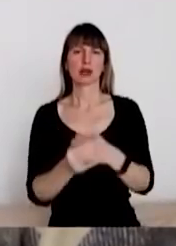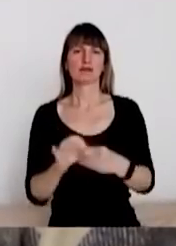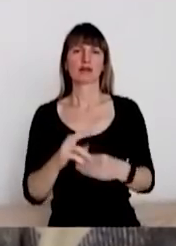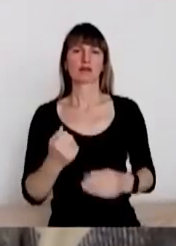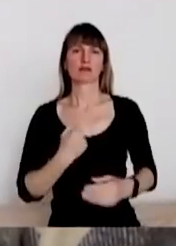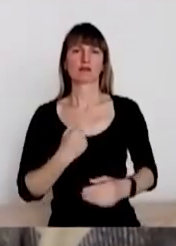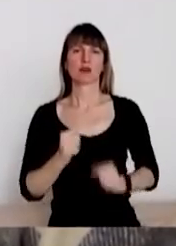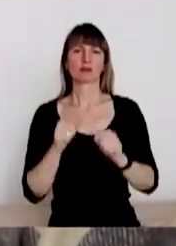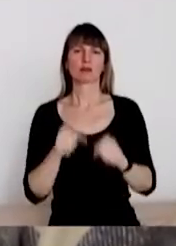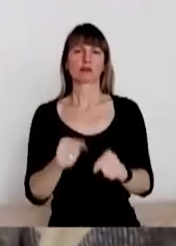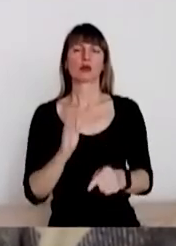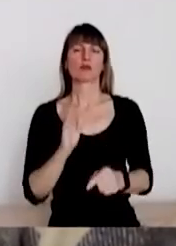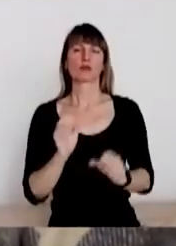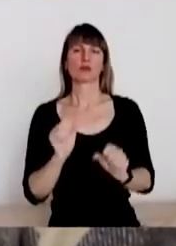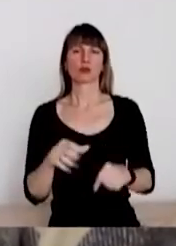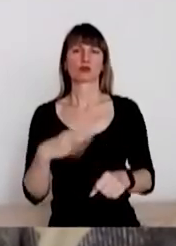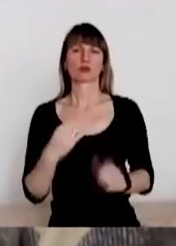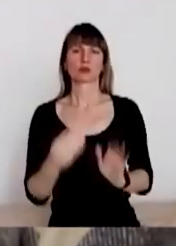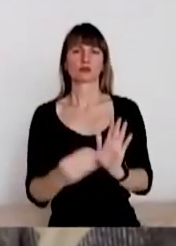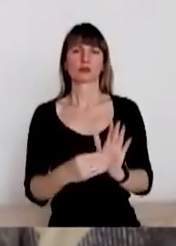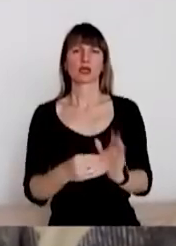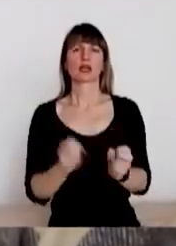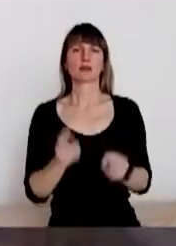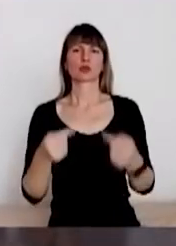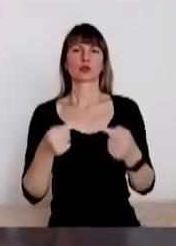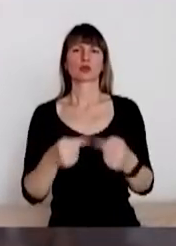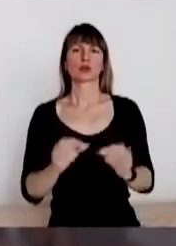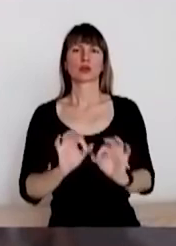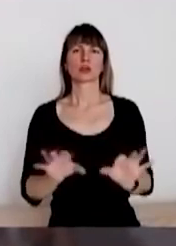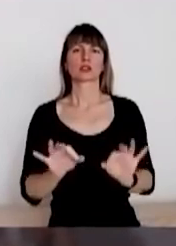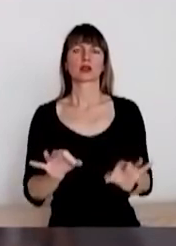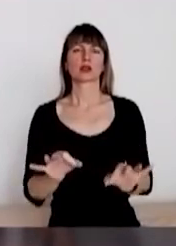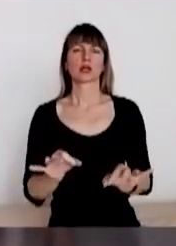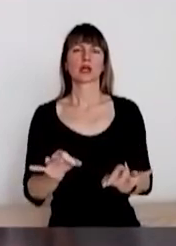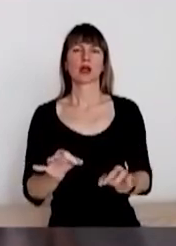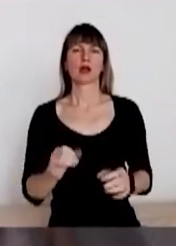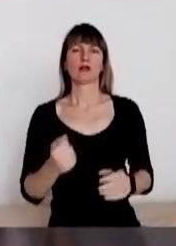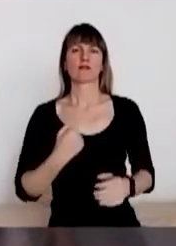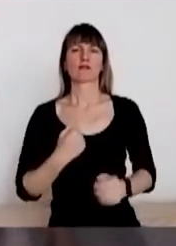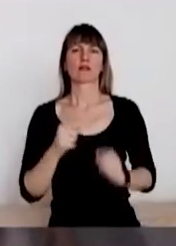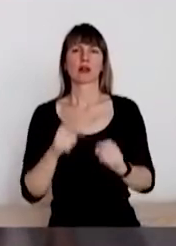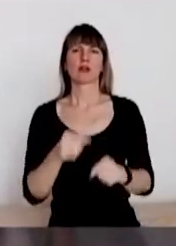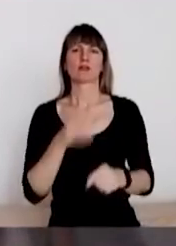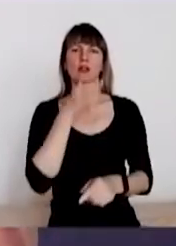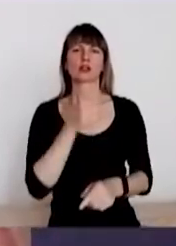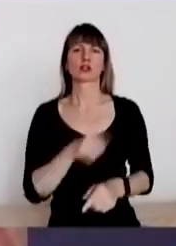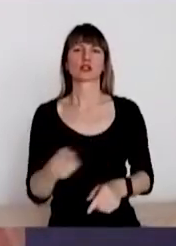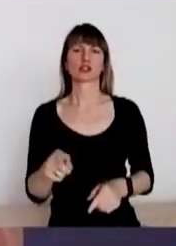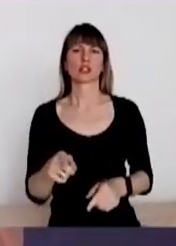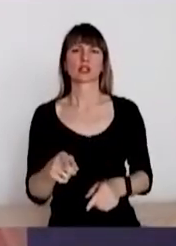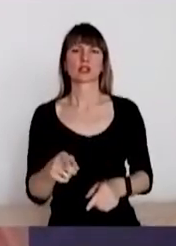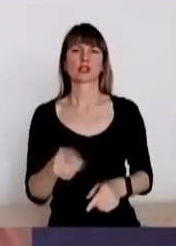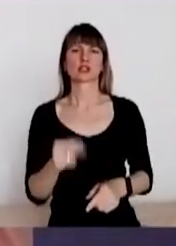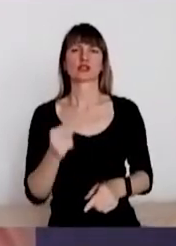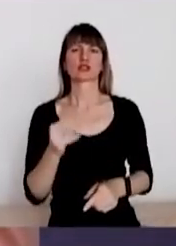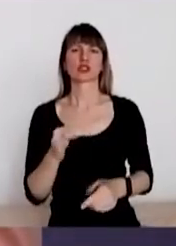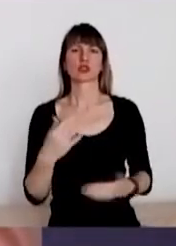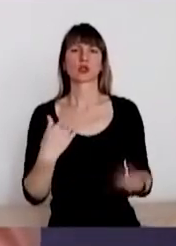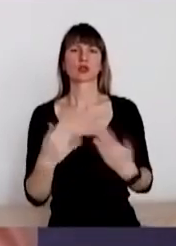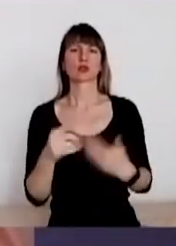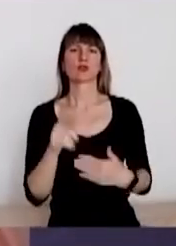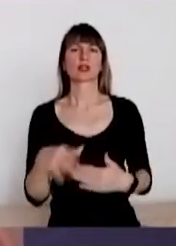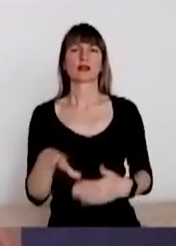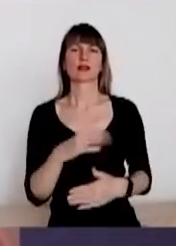навіть передбачена і кримінальна відповідальність. Мобілізація у воєнний час. Чи стосується вона всіх